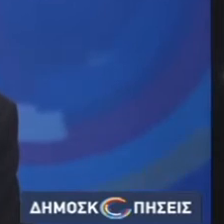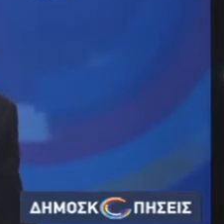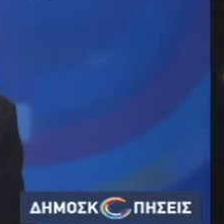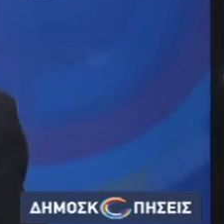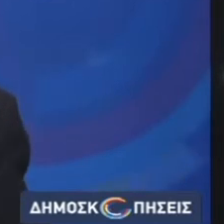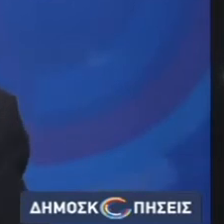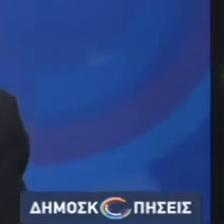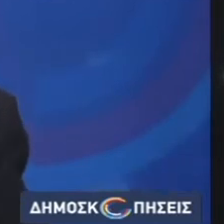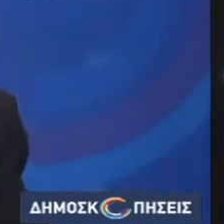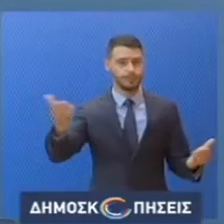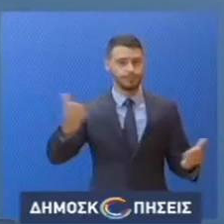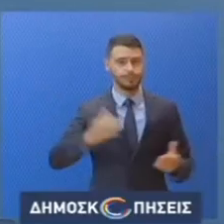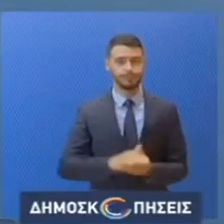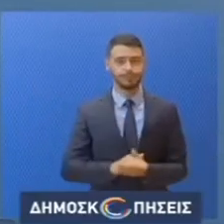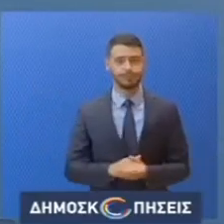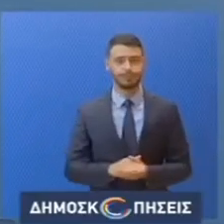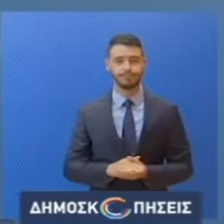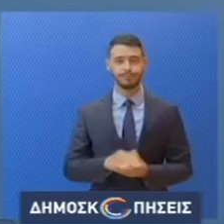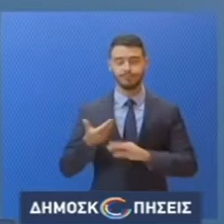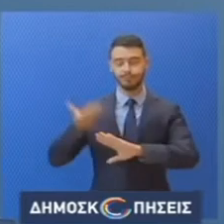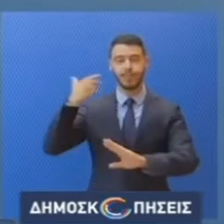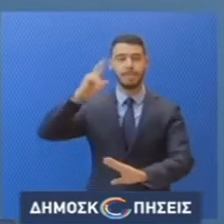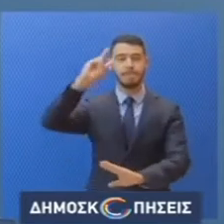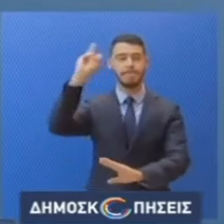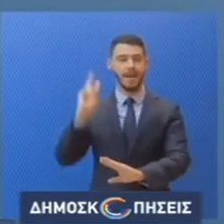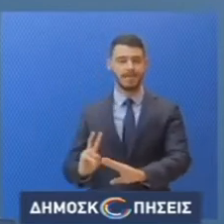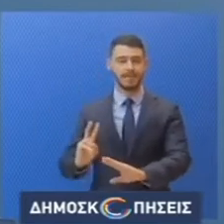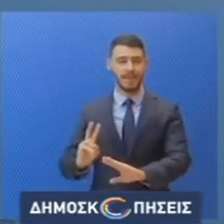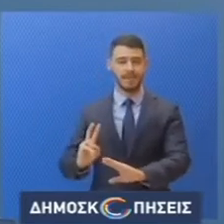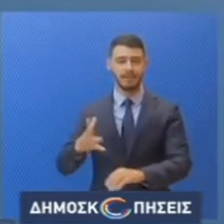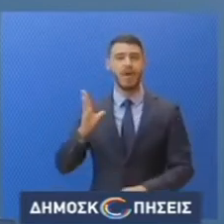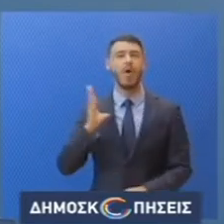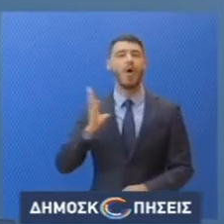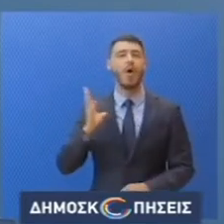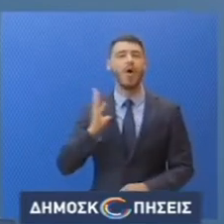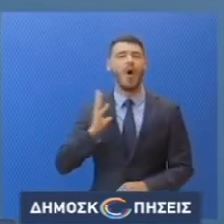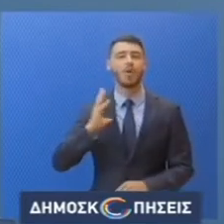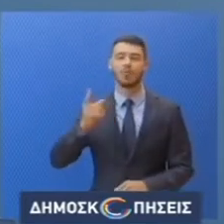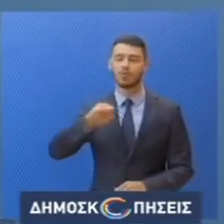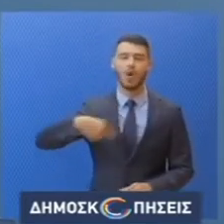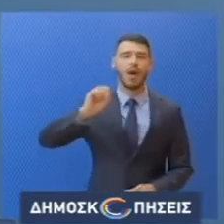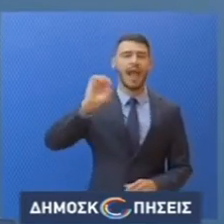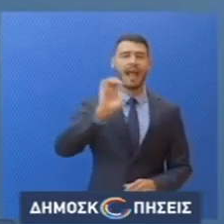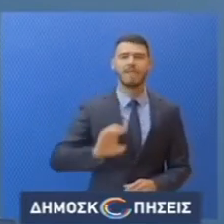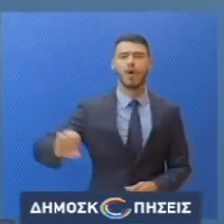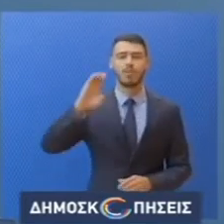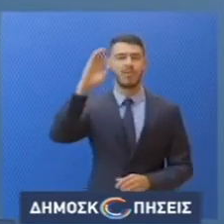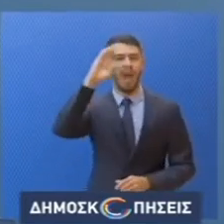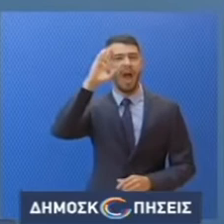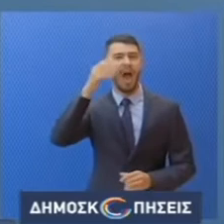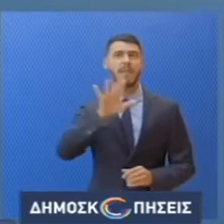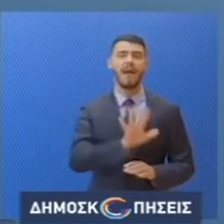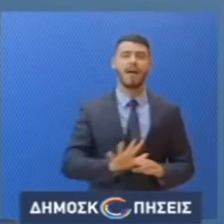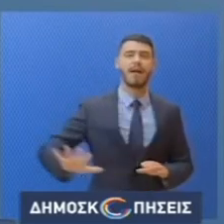κυβέρνηση. Από την περασμένη Παρασκευή, ολόκληρος ο πολιτισμένος κόσμος, η Ευρώπη και γενικότερα η Δύση,